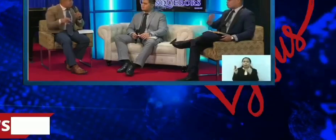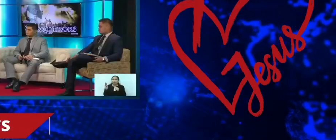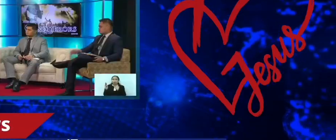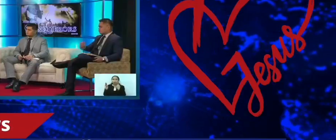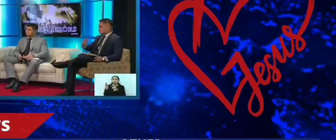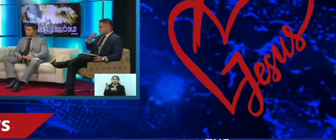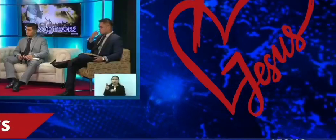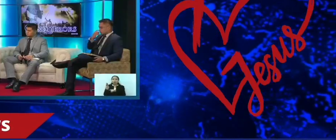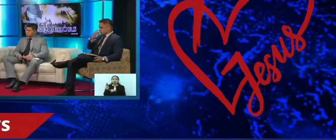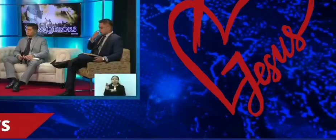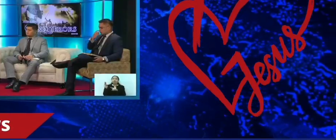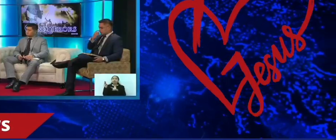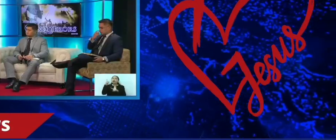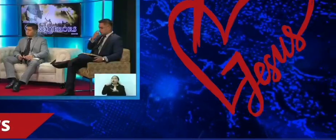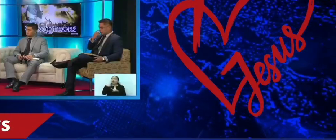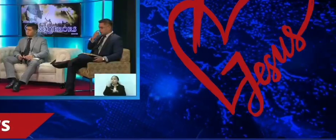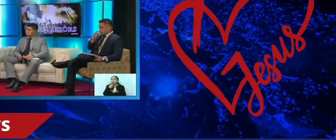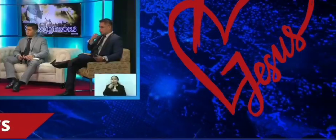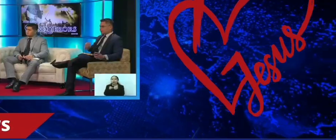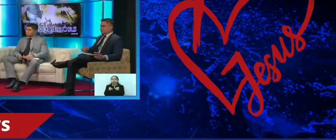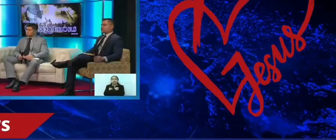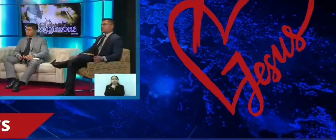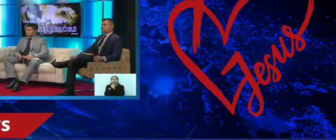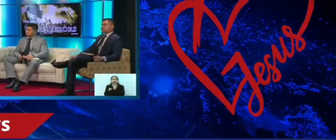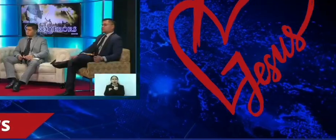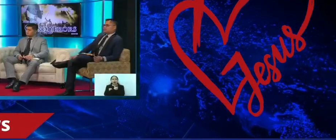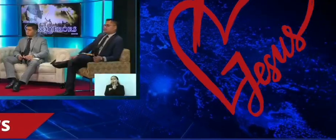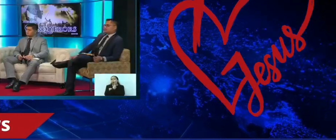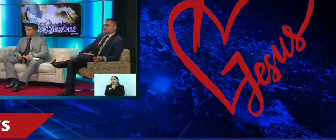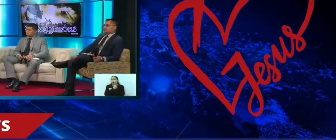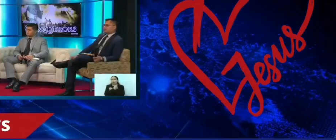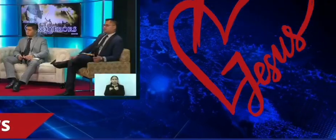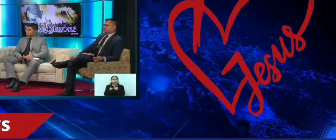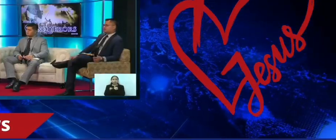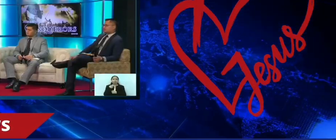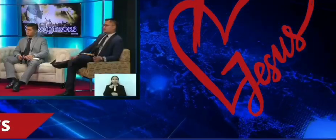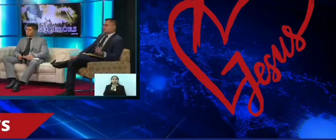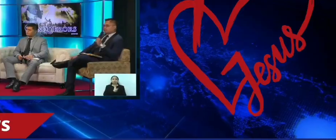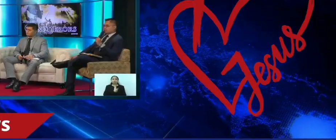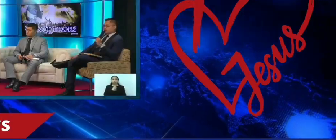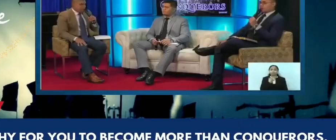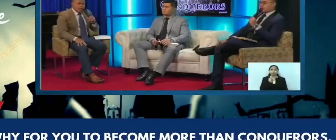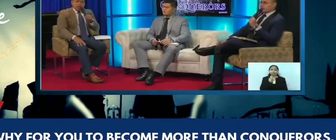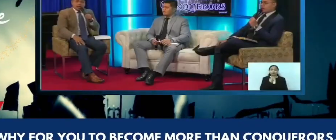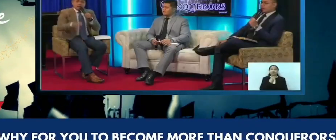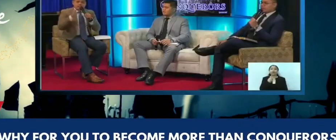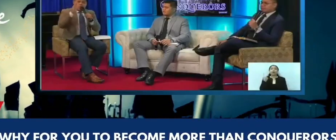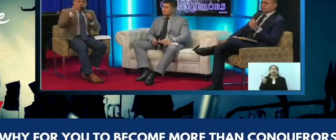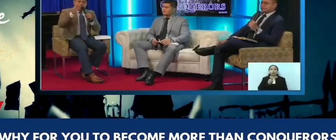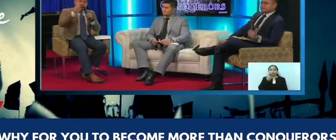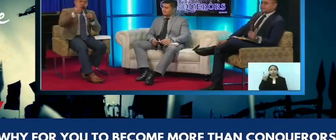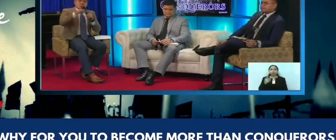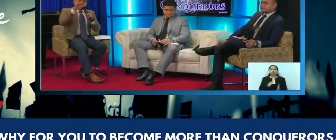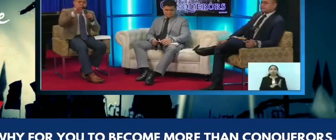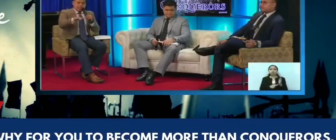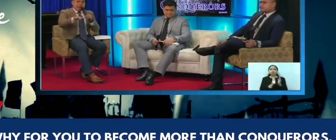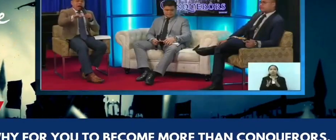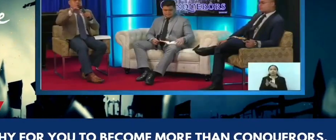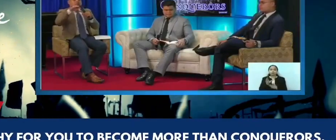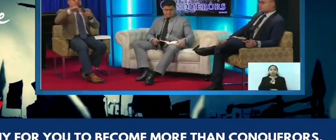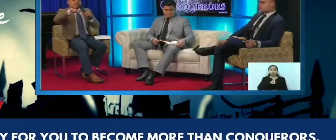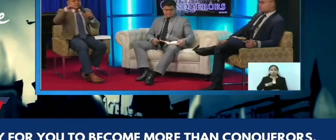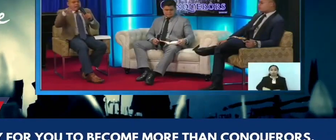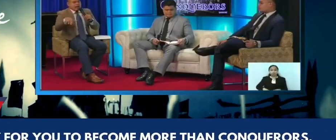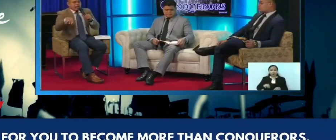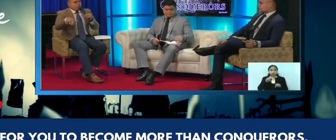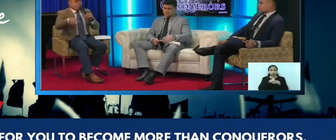atin. At sino yung nagmahal sa atin? It is none other than the Lord Jesus Christ. Amen. That's why for you to become more